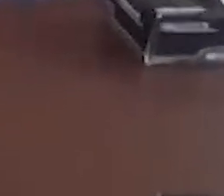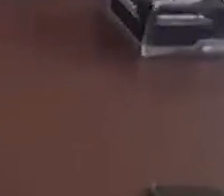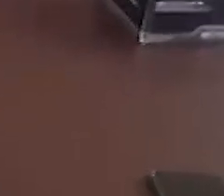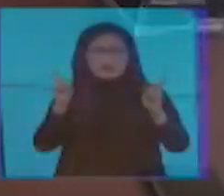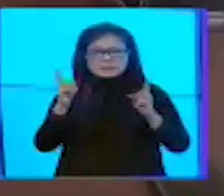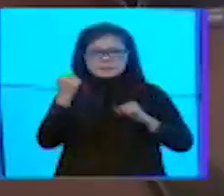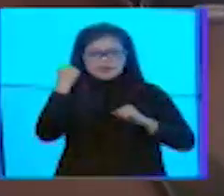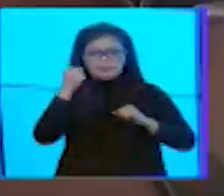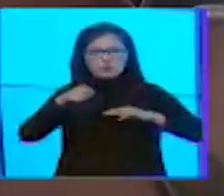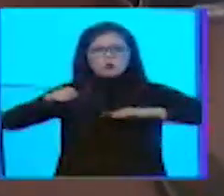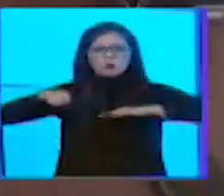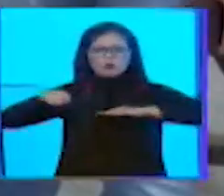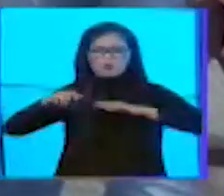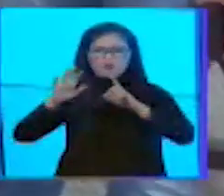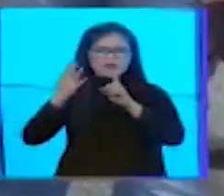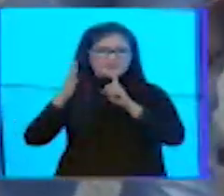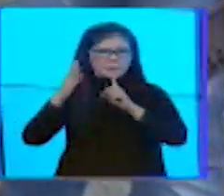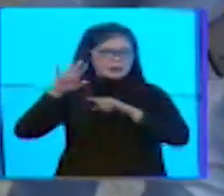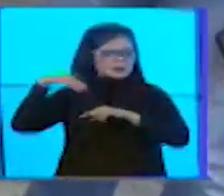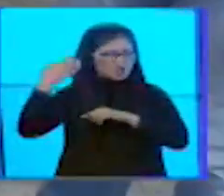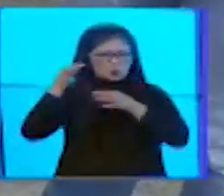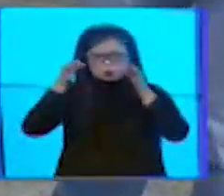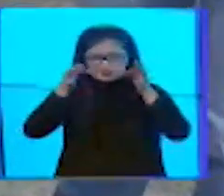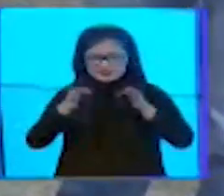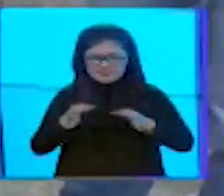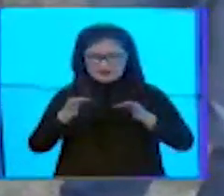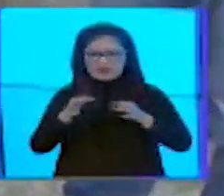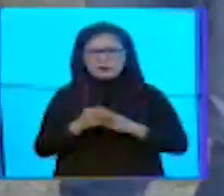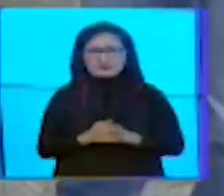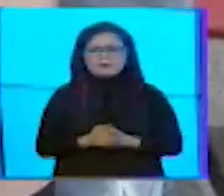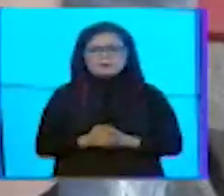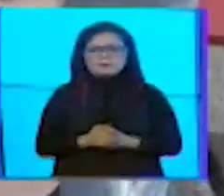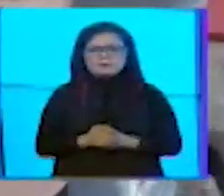15 tahun penjara. Dari Makassar, Sulawesi Selatan, Tim Liputan Kontributor iNews melaporkan.